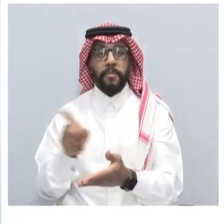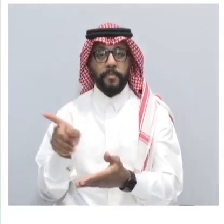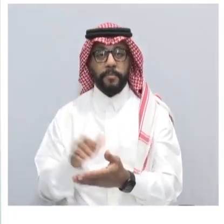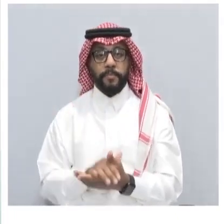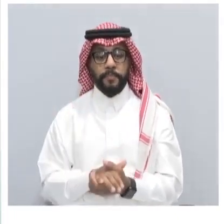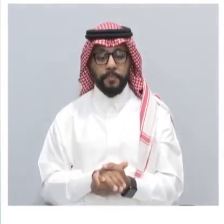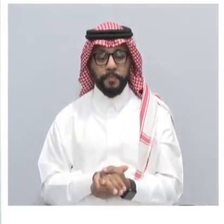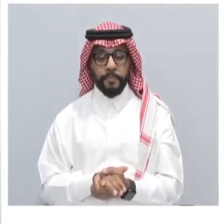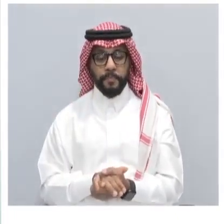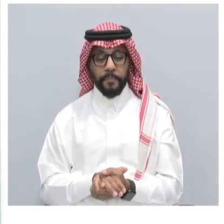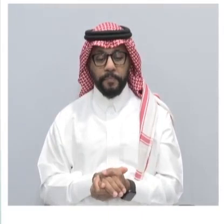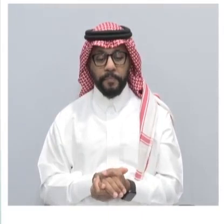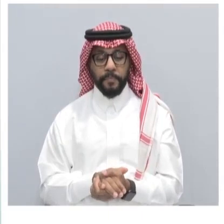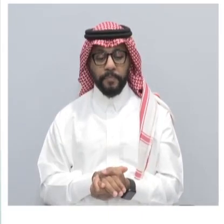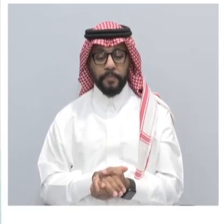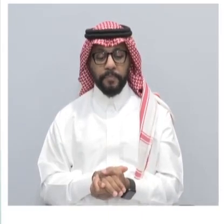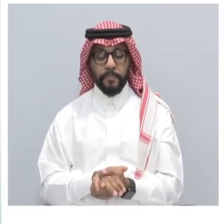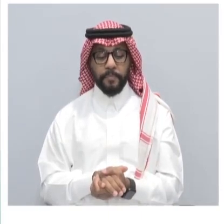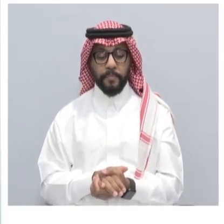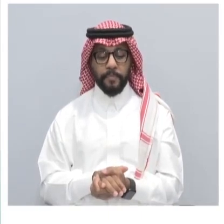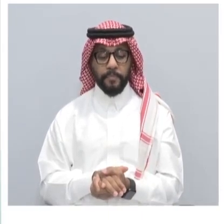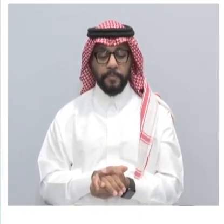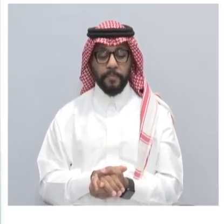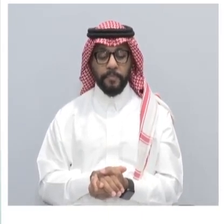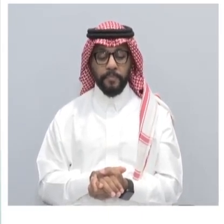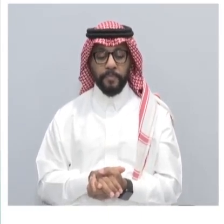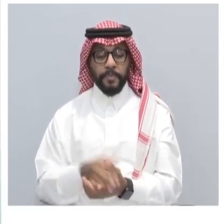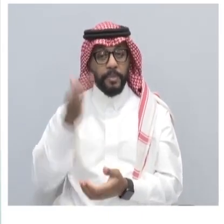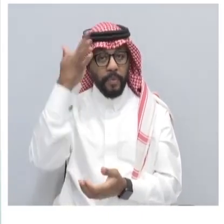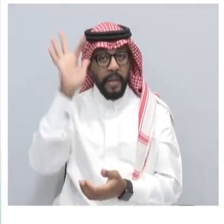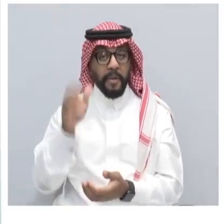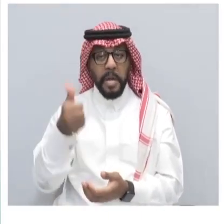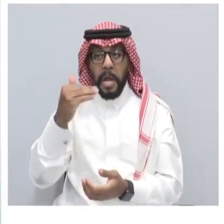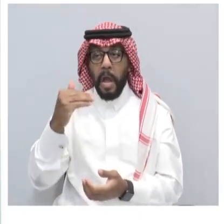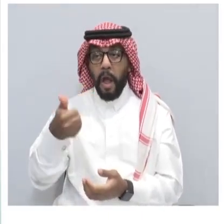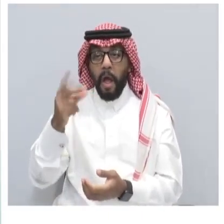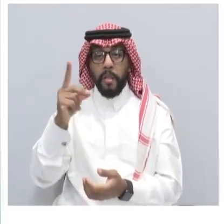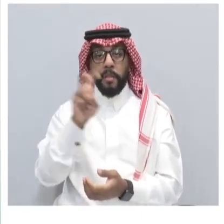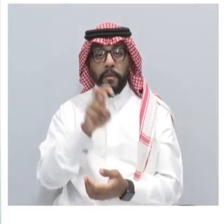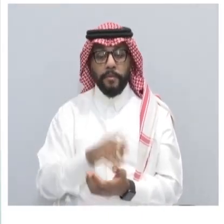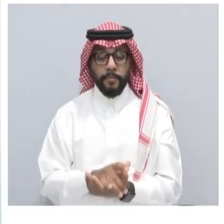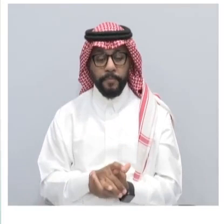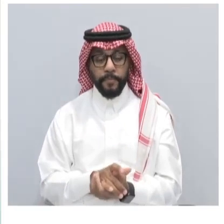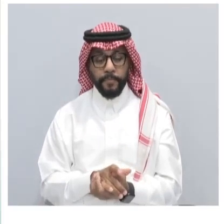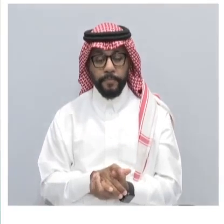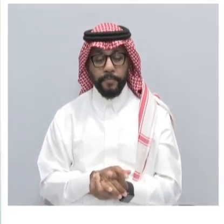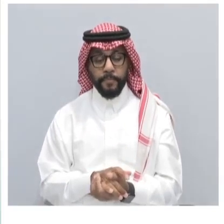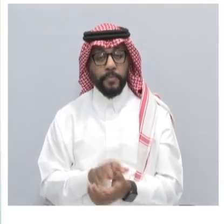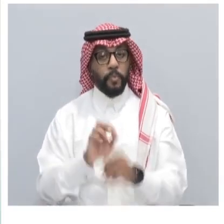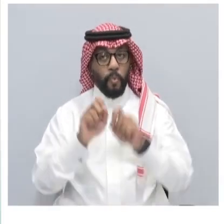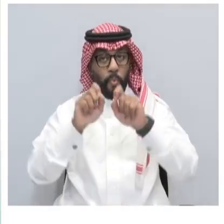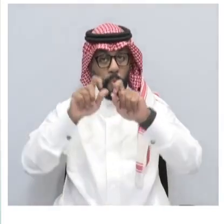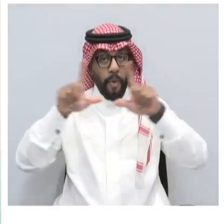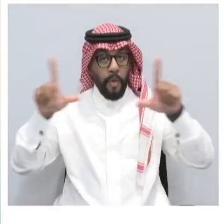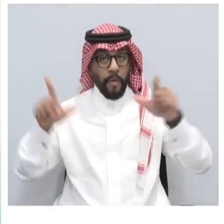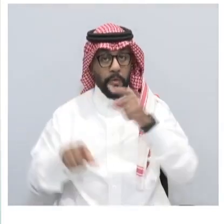ثم بعد ذلك نختار بالنقر على احاطه وننقر بزر الفار الايسر نلاحظ المعاينه تكون